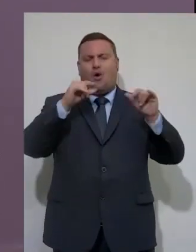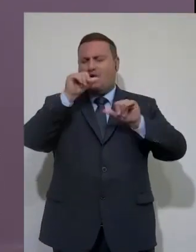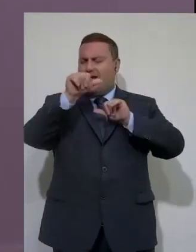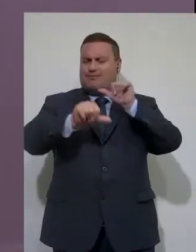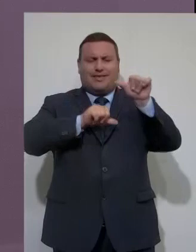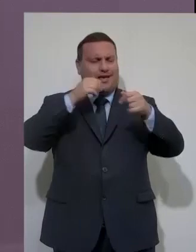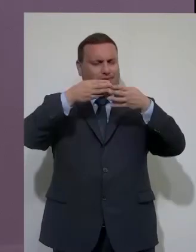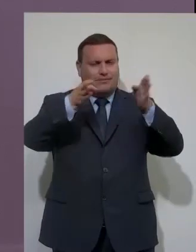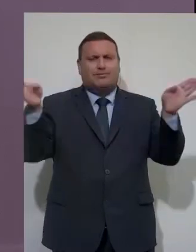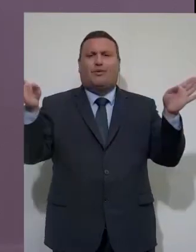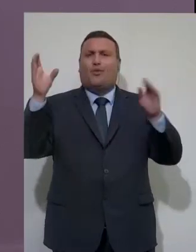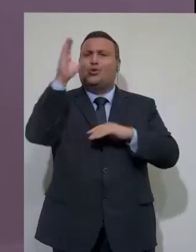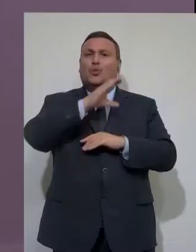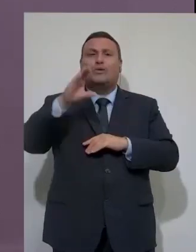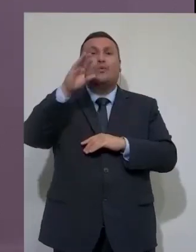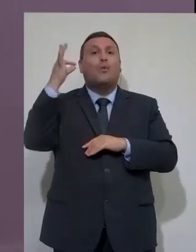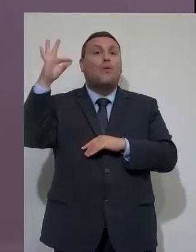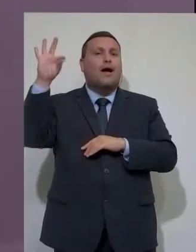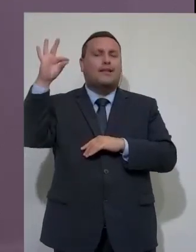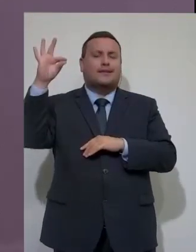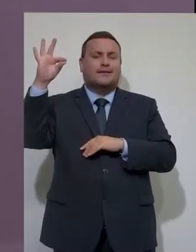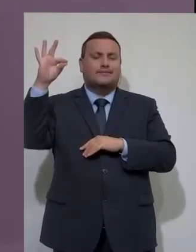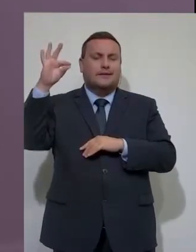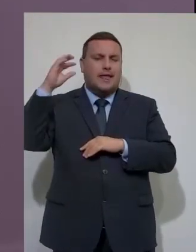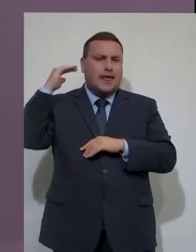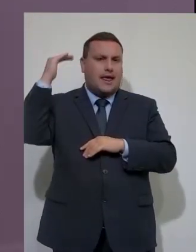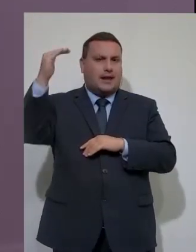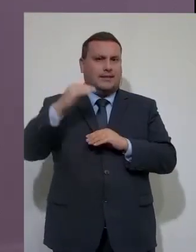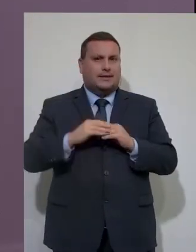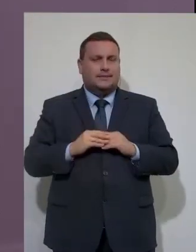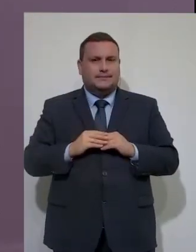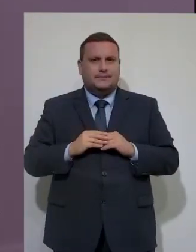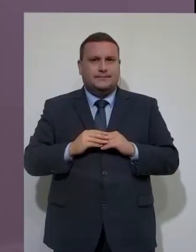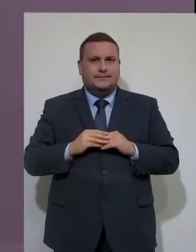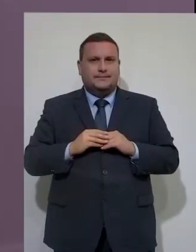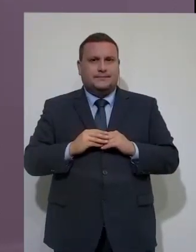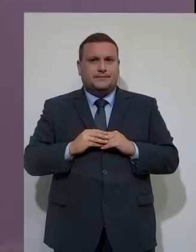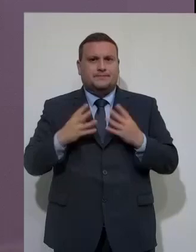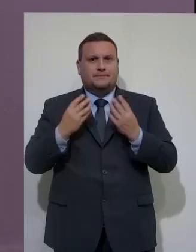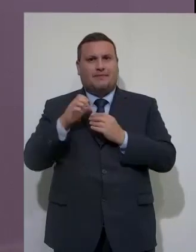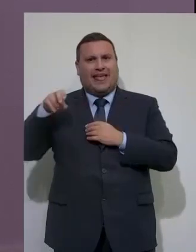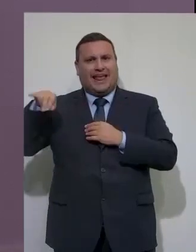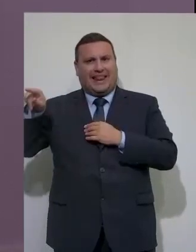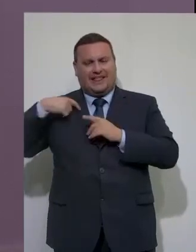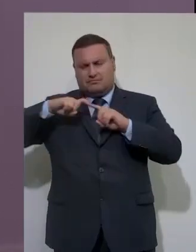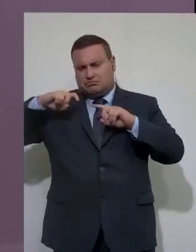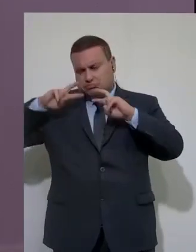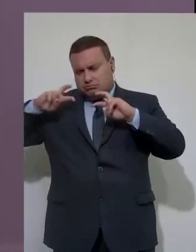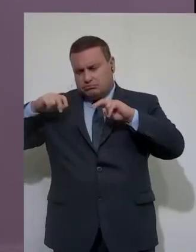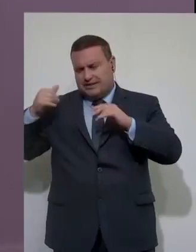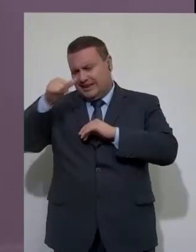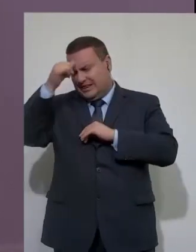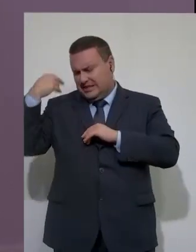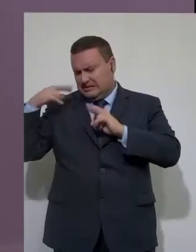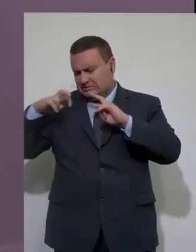di alta qualità. E questo l'abbiamo visto anche in un'indagine che abbiamo fatto quest'estate con Enit e con Piepoli sulla spesa media